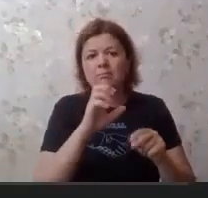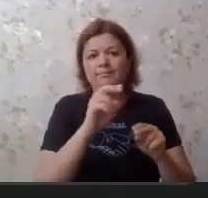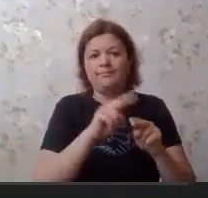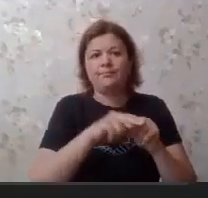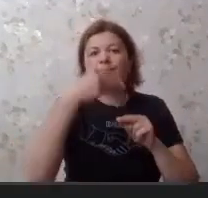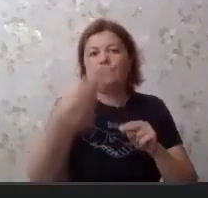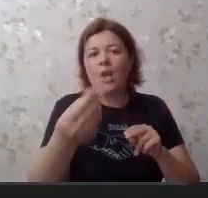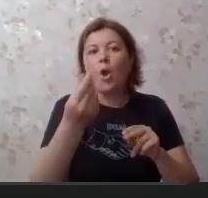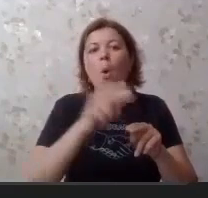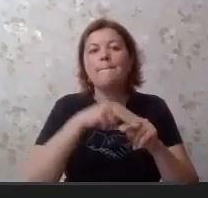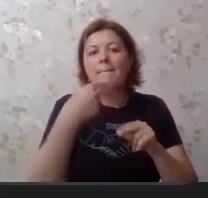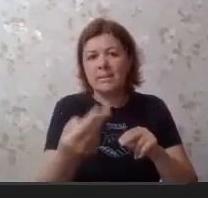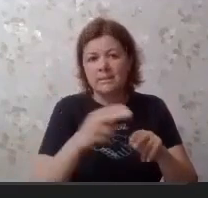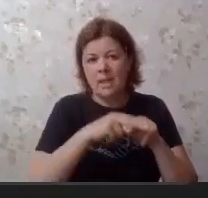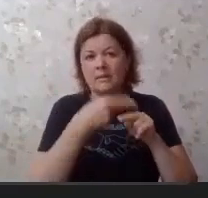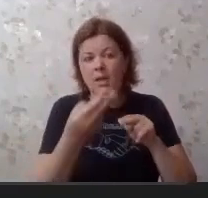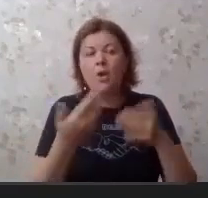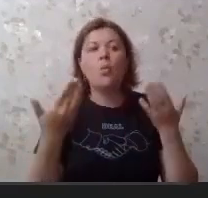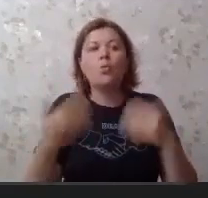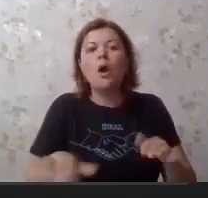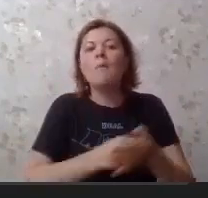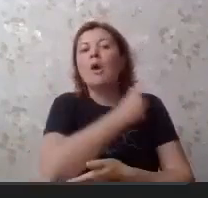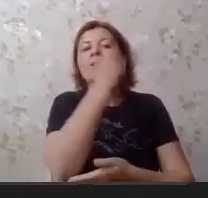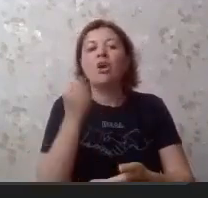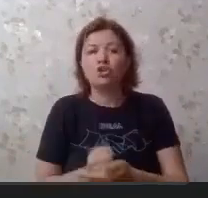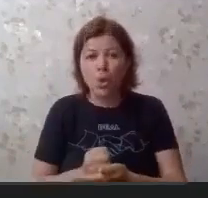уже присужденных, так сказать, подтвержденных